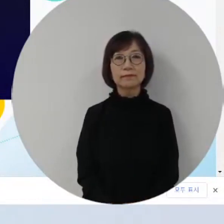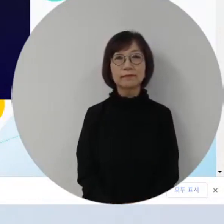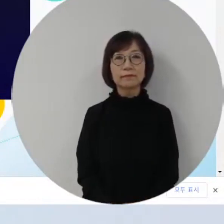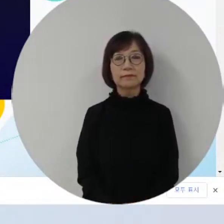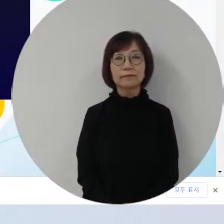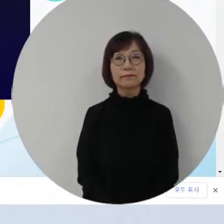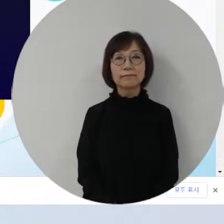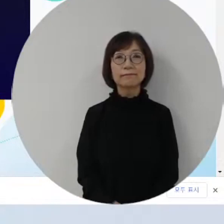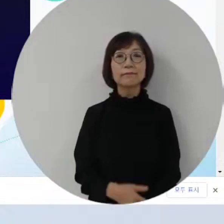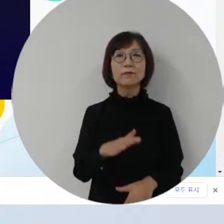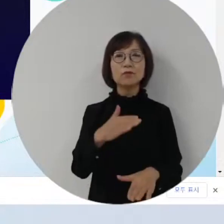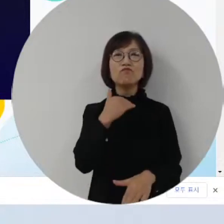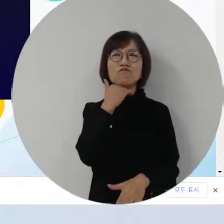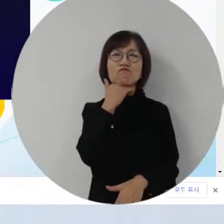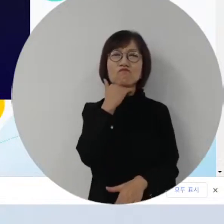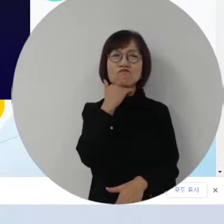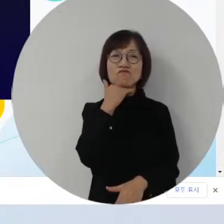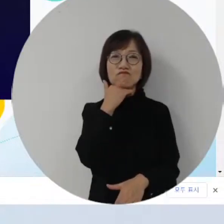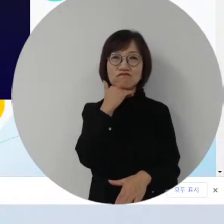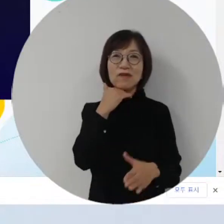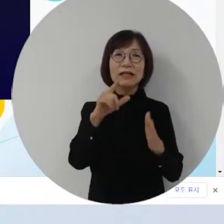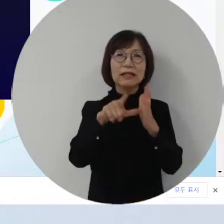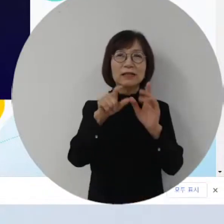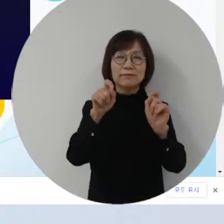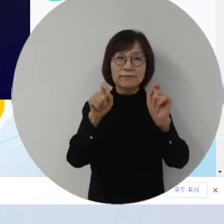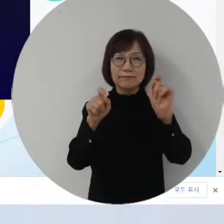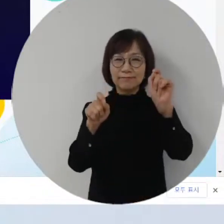좀 오래 걸리네요, 오늘.